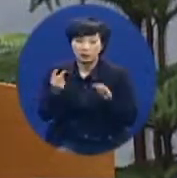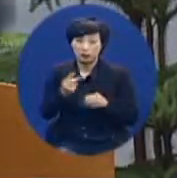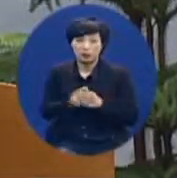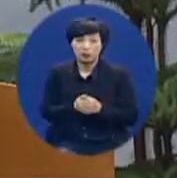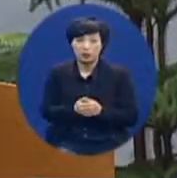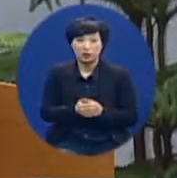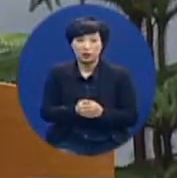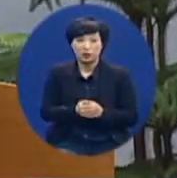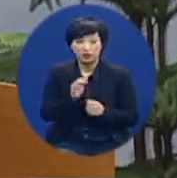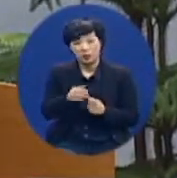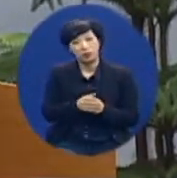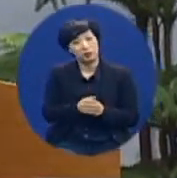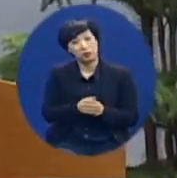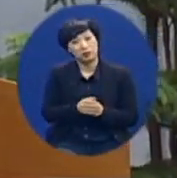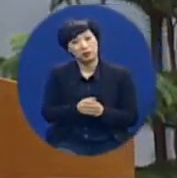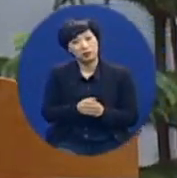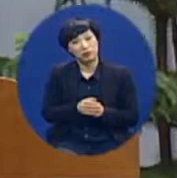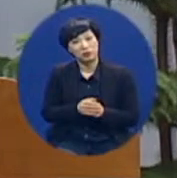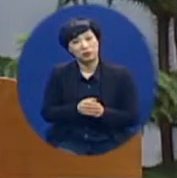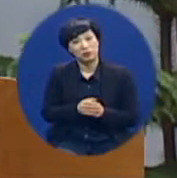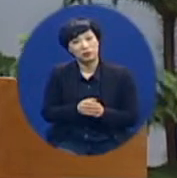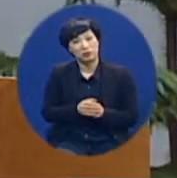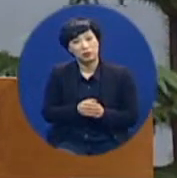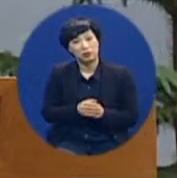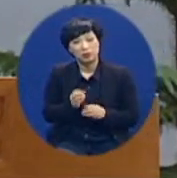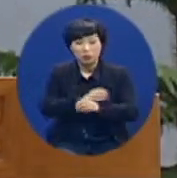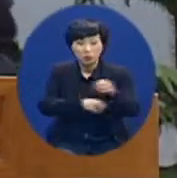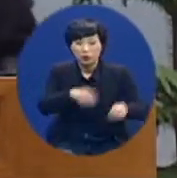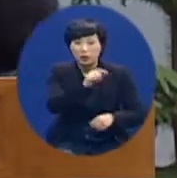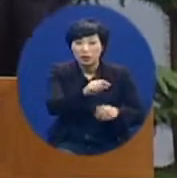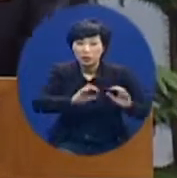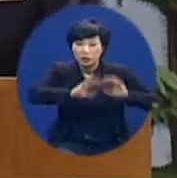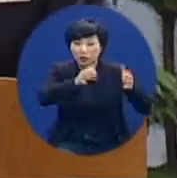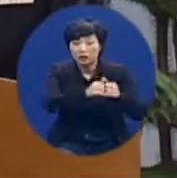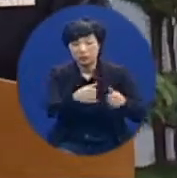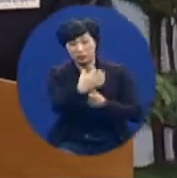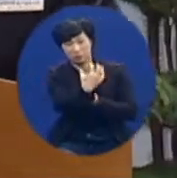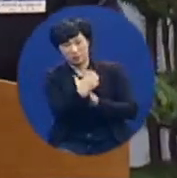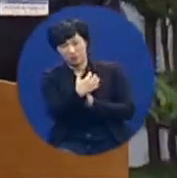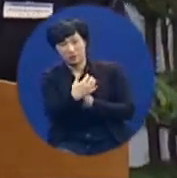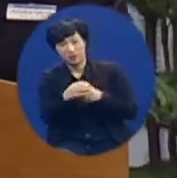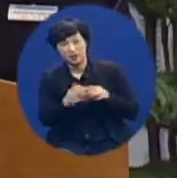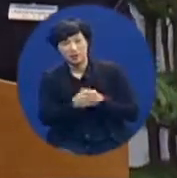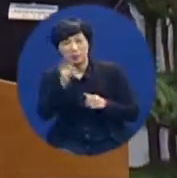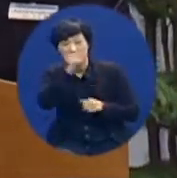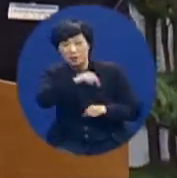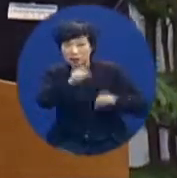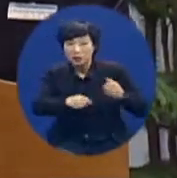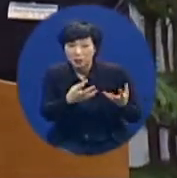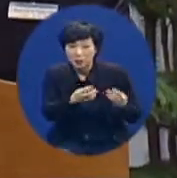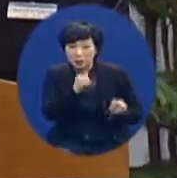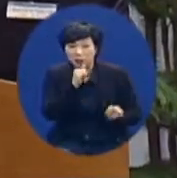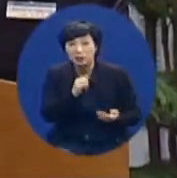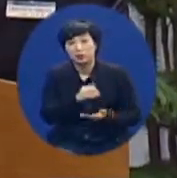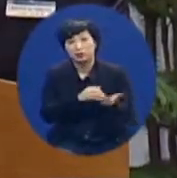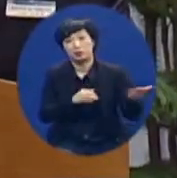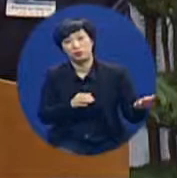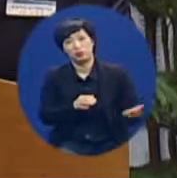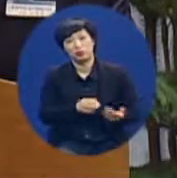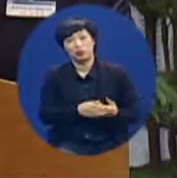못하기 때문에 핍박해 되고 해서는 안 될 뭐든지 다 하는 거야